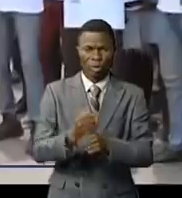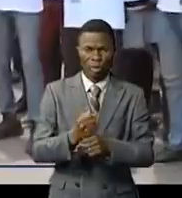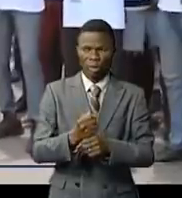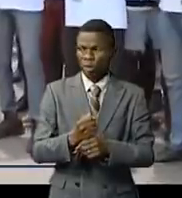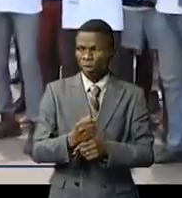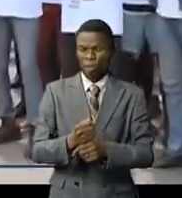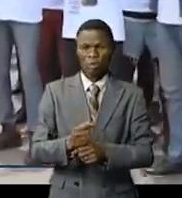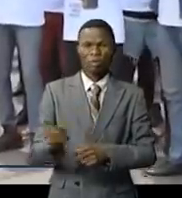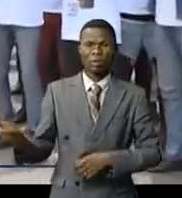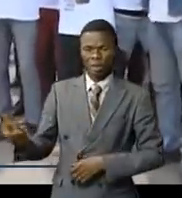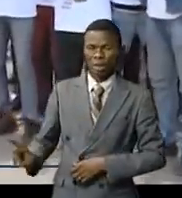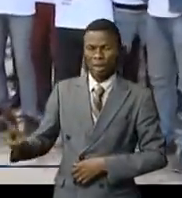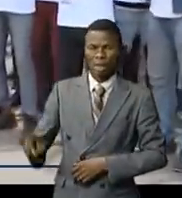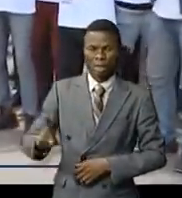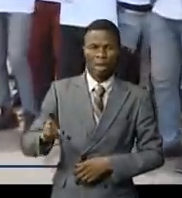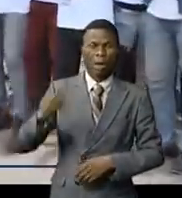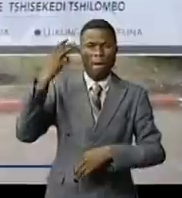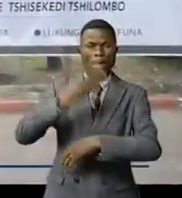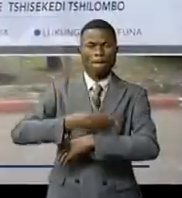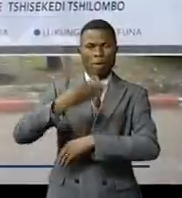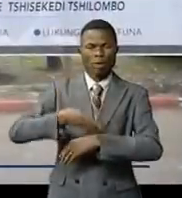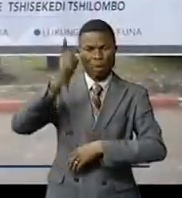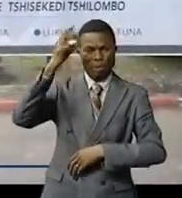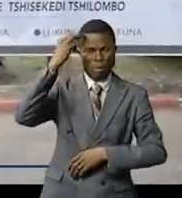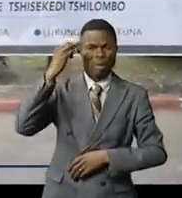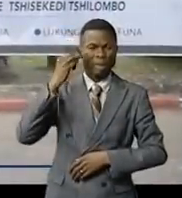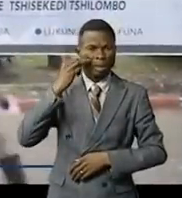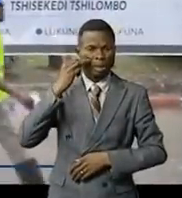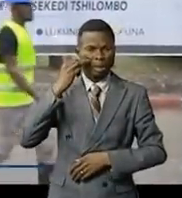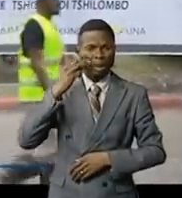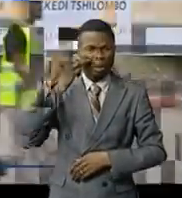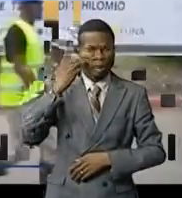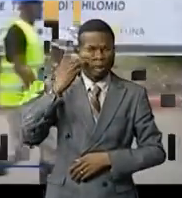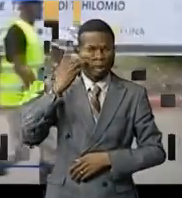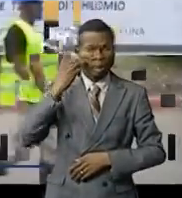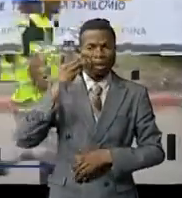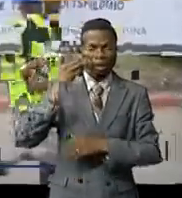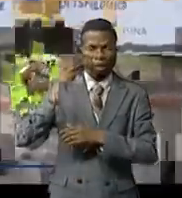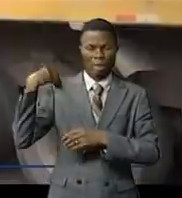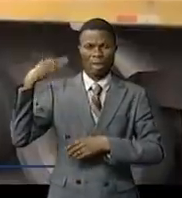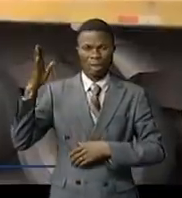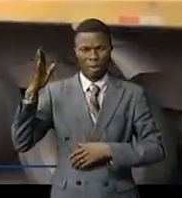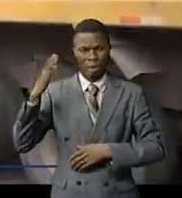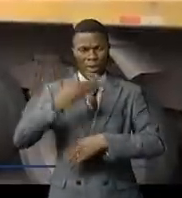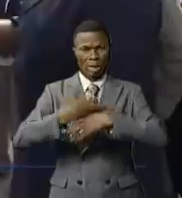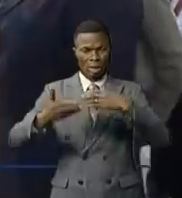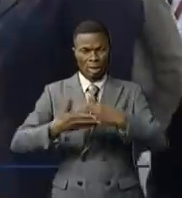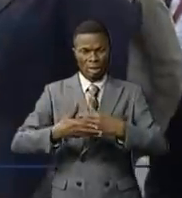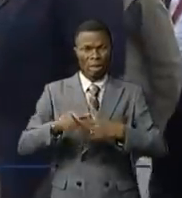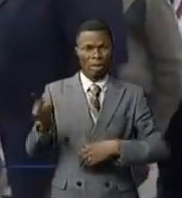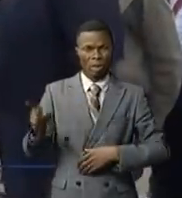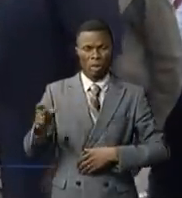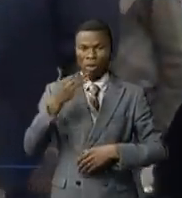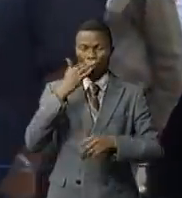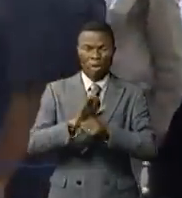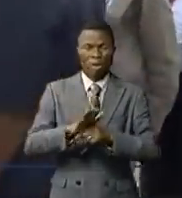dans le district du Moamba par le Premier ministre, le ministre d'État des ITP, Alexis Guissaros,